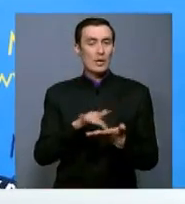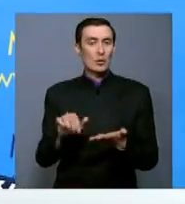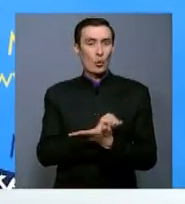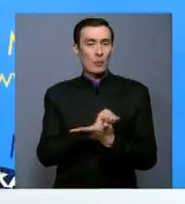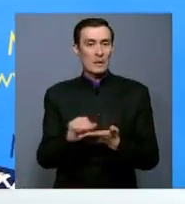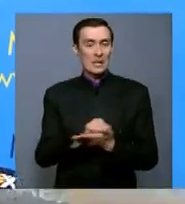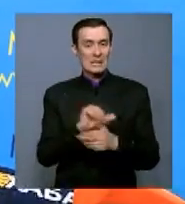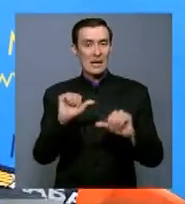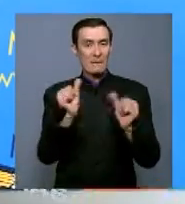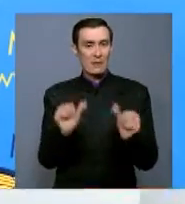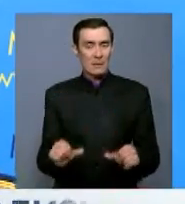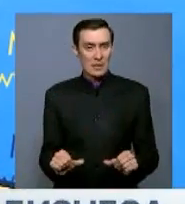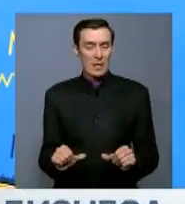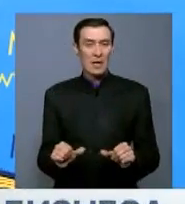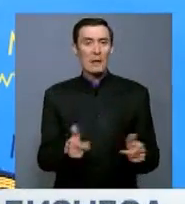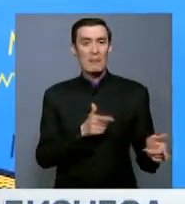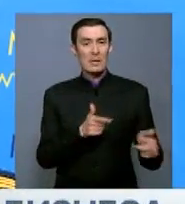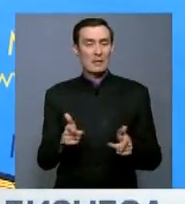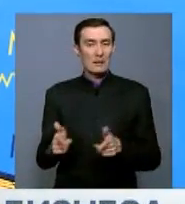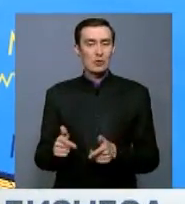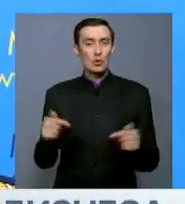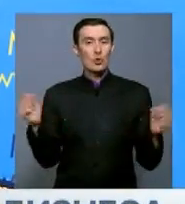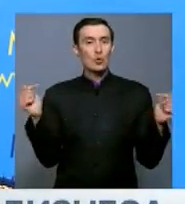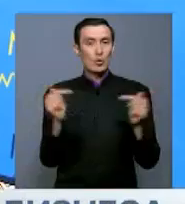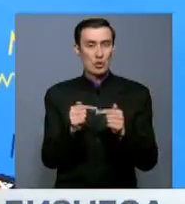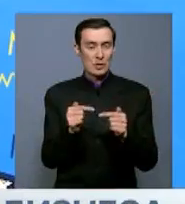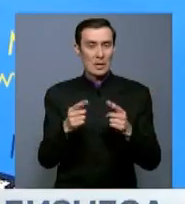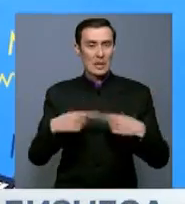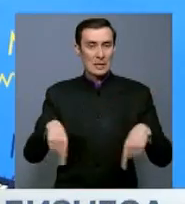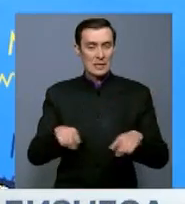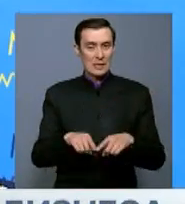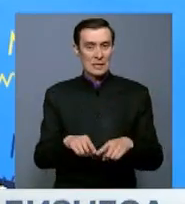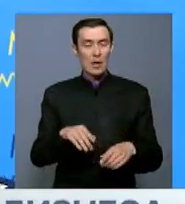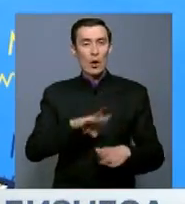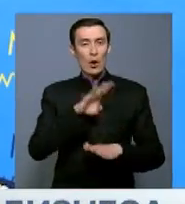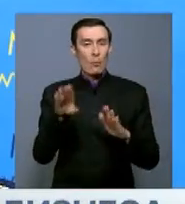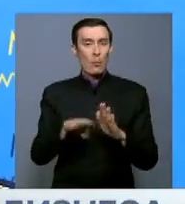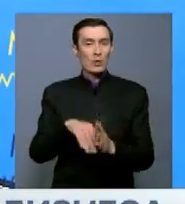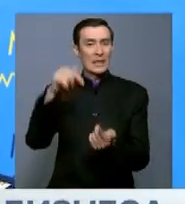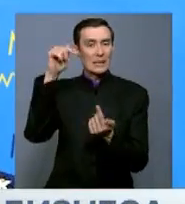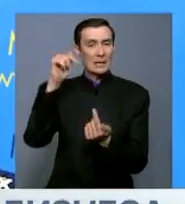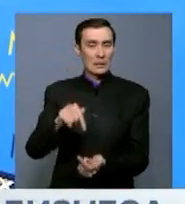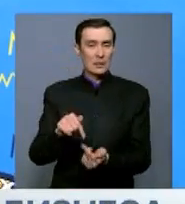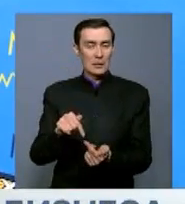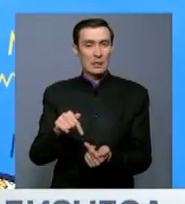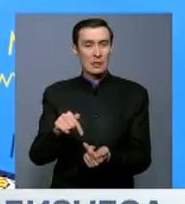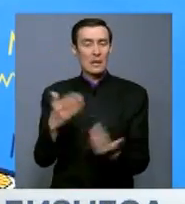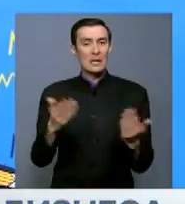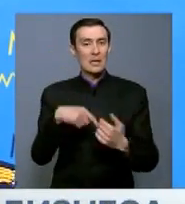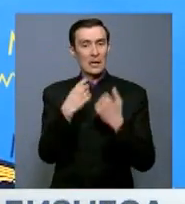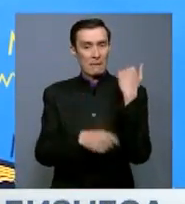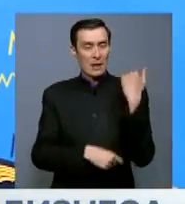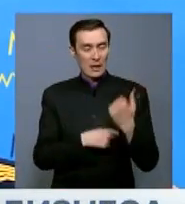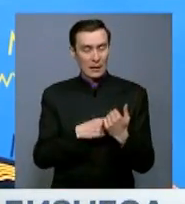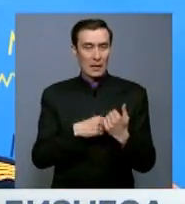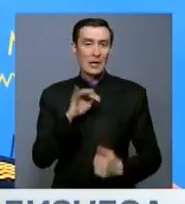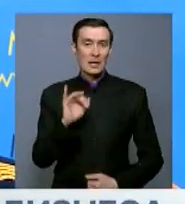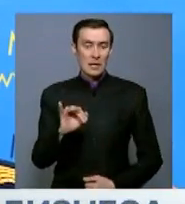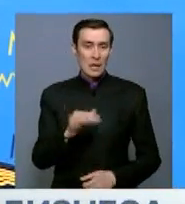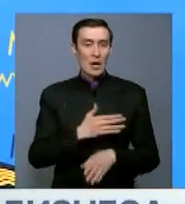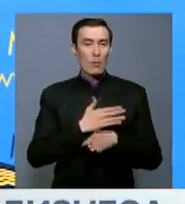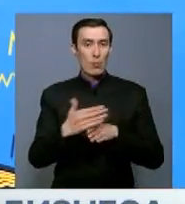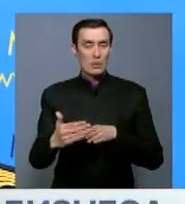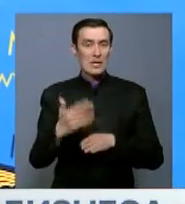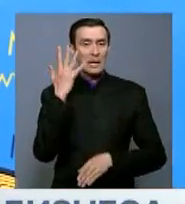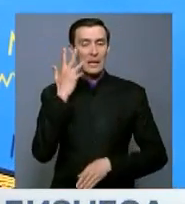документации идет затачивание под конкретного производителя, да, то есть или под конкретную импортируемую продукцию. И потом уже,